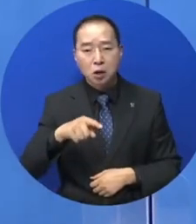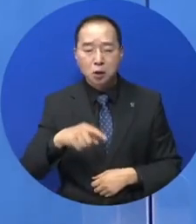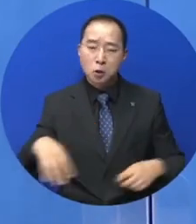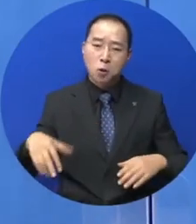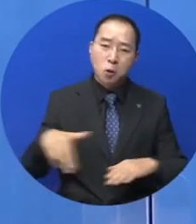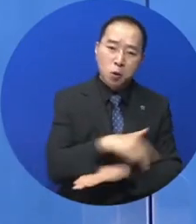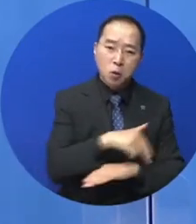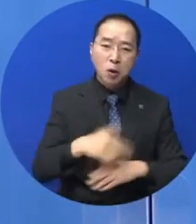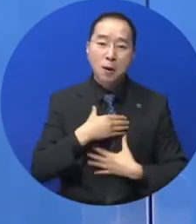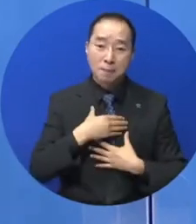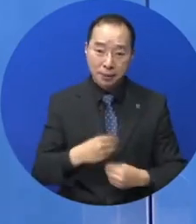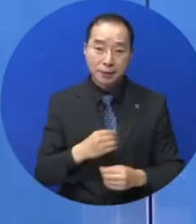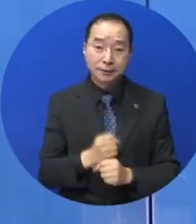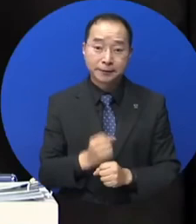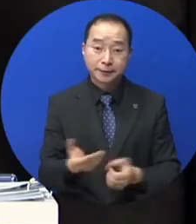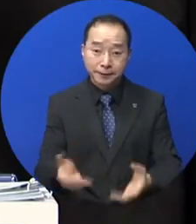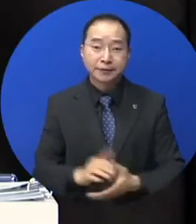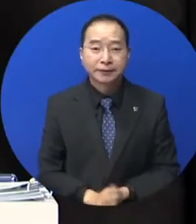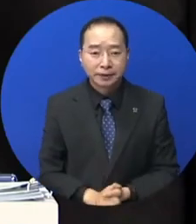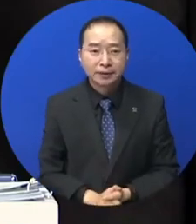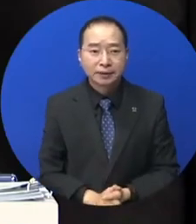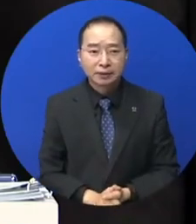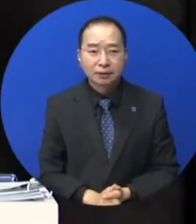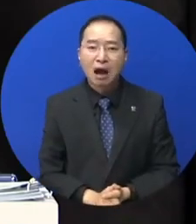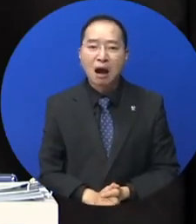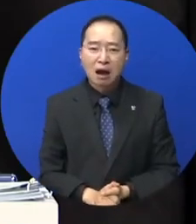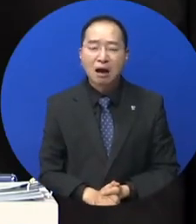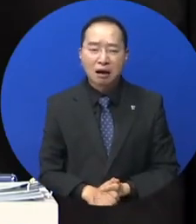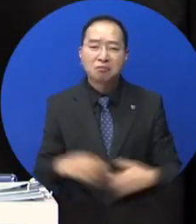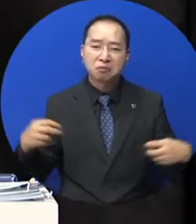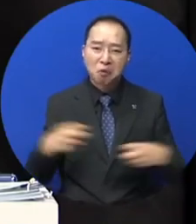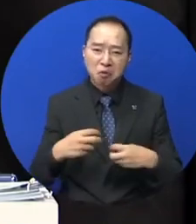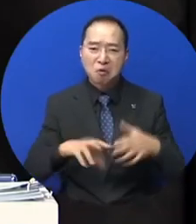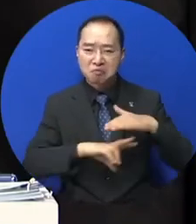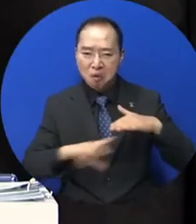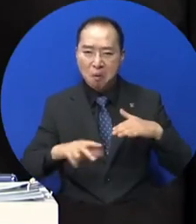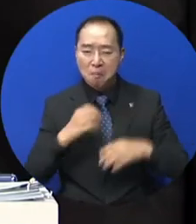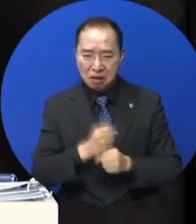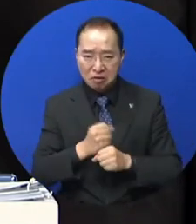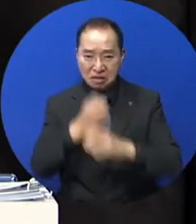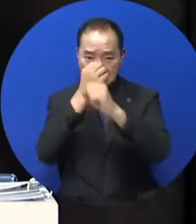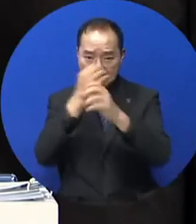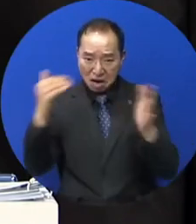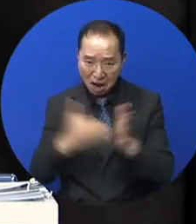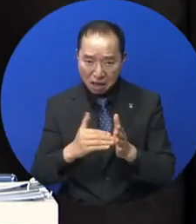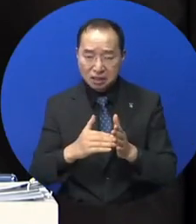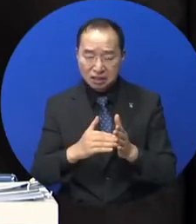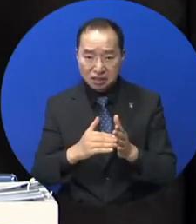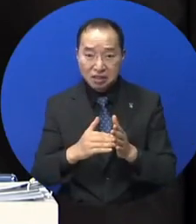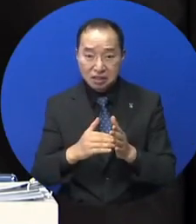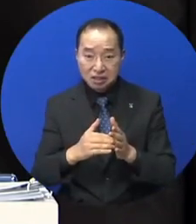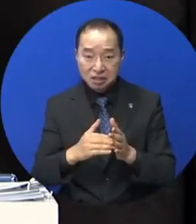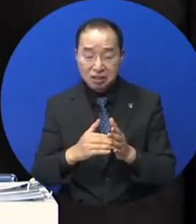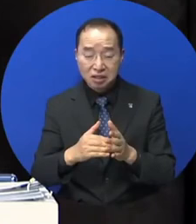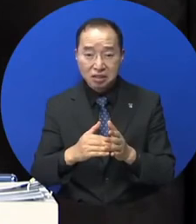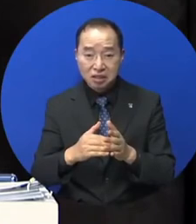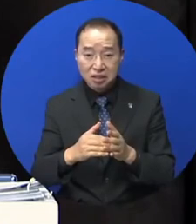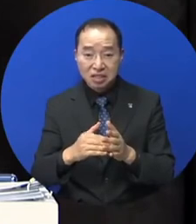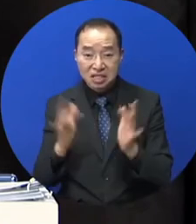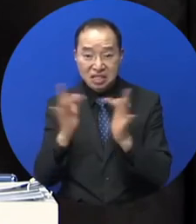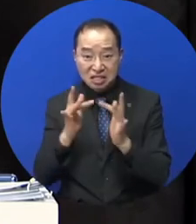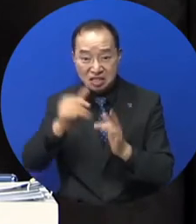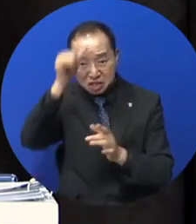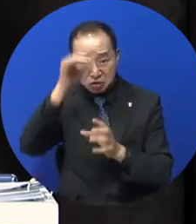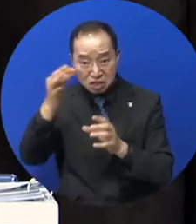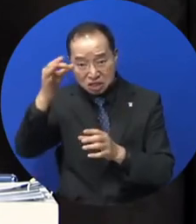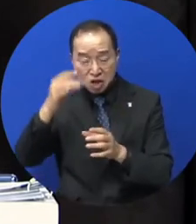편하게 만들어드리겠습니다. 그러니까 대중교통, 교통 인프라 구축부터 해서 교통 신호체계까지 디지털 기술을 활용한 교통 대책을 마련하겠다는